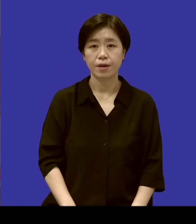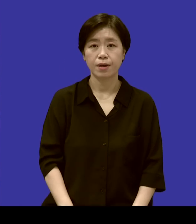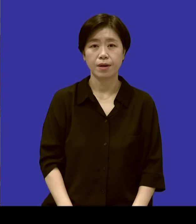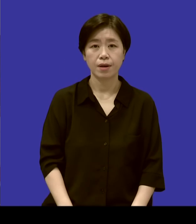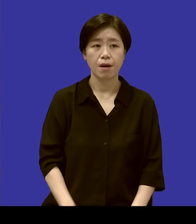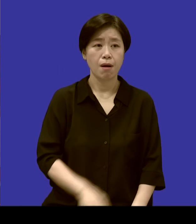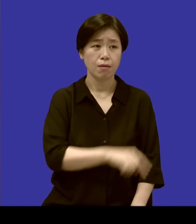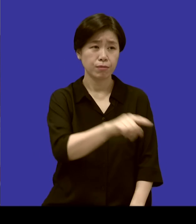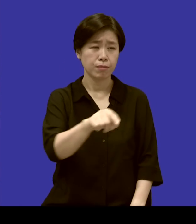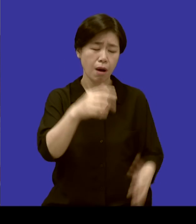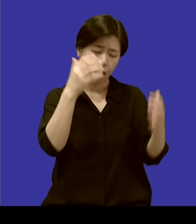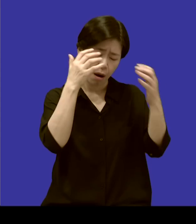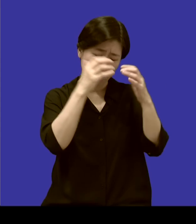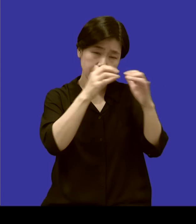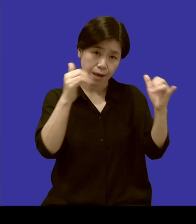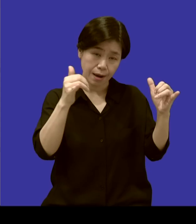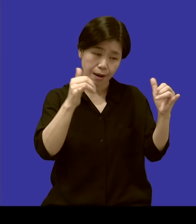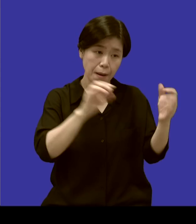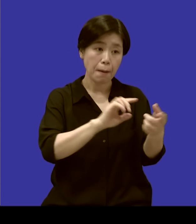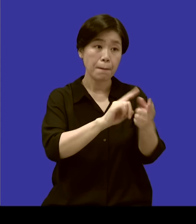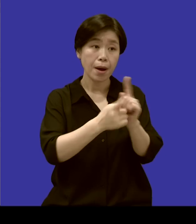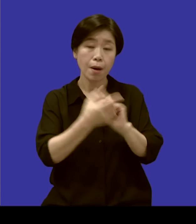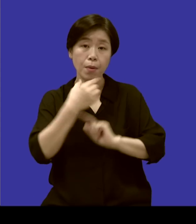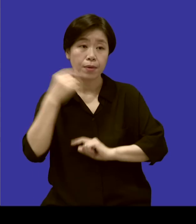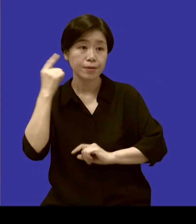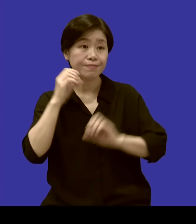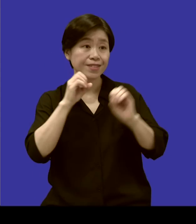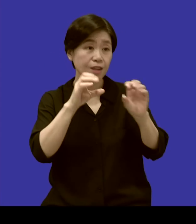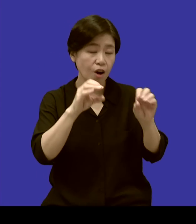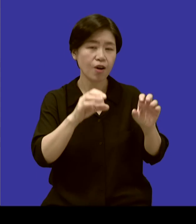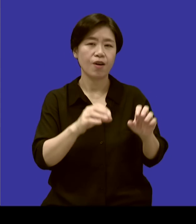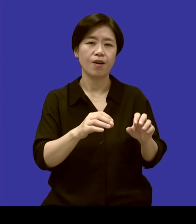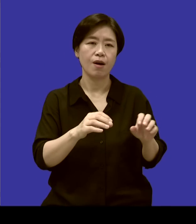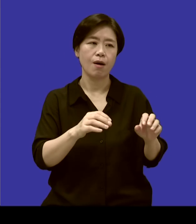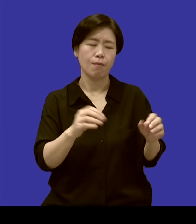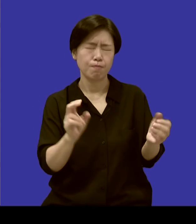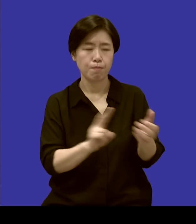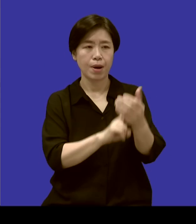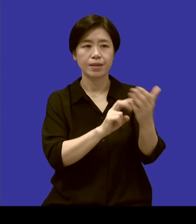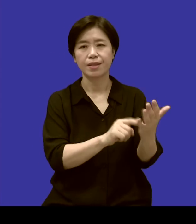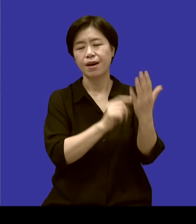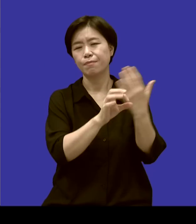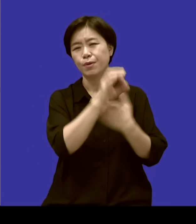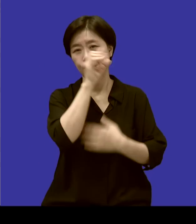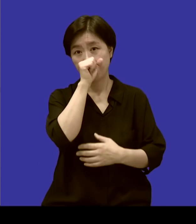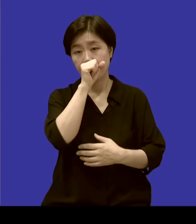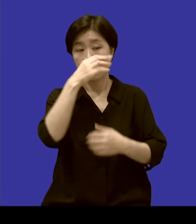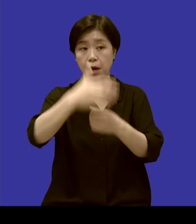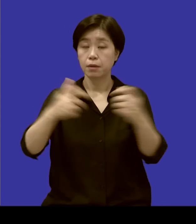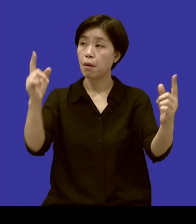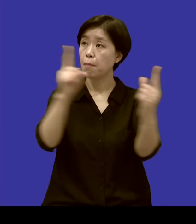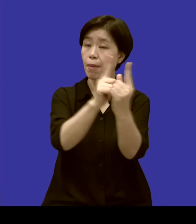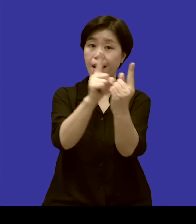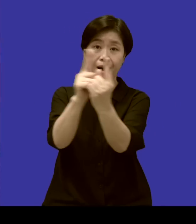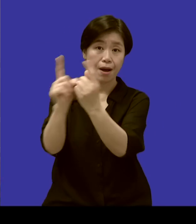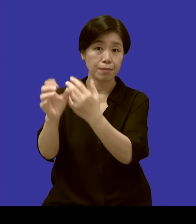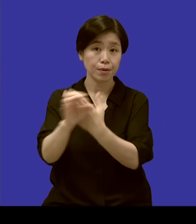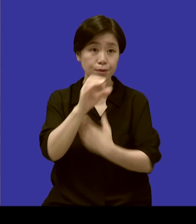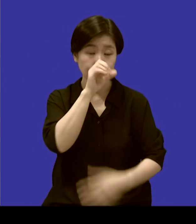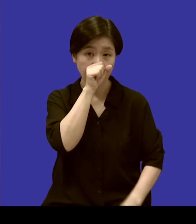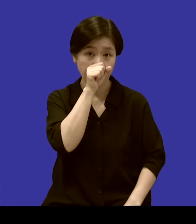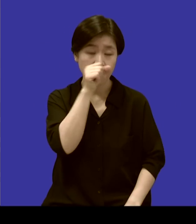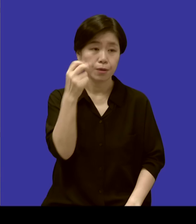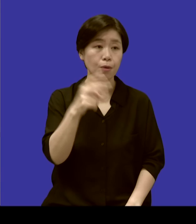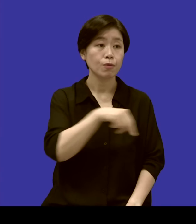전하고 예수님 전하고 그들에게 치유와 회복이 있게 그래서 그들 가운데 하나님 나라가 임하고 또 그들도 그